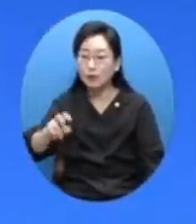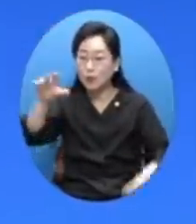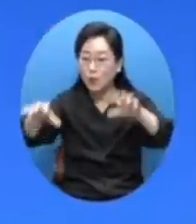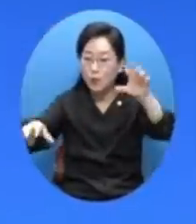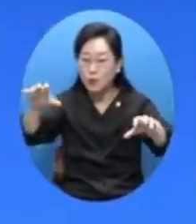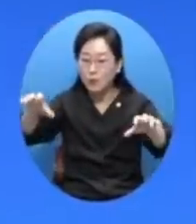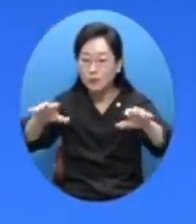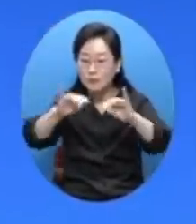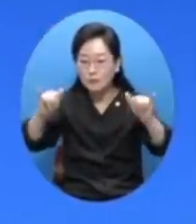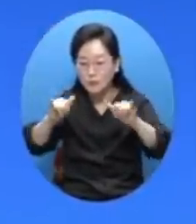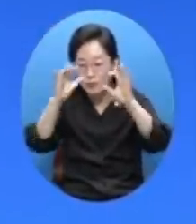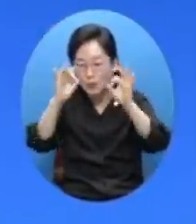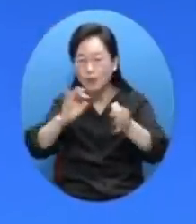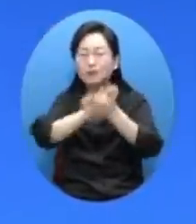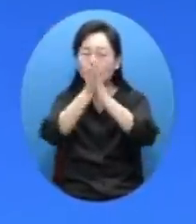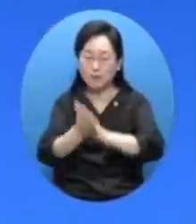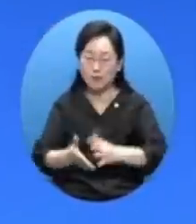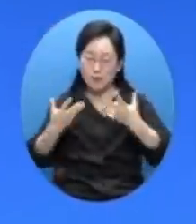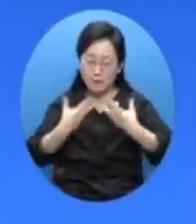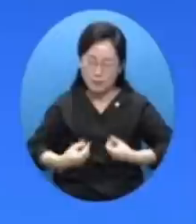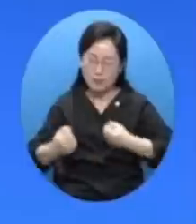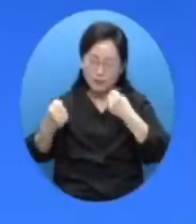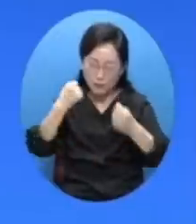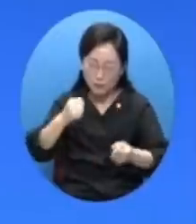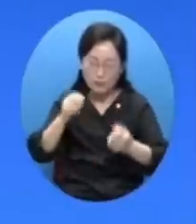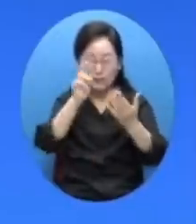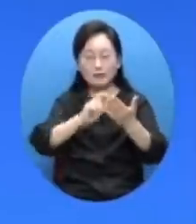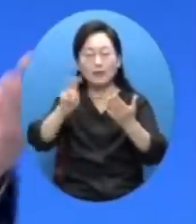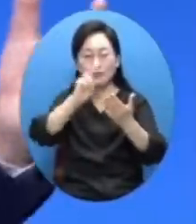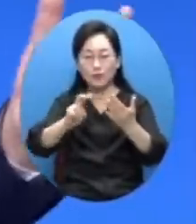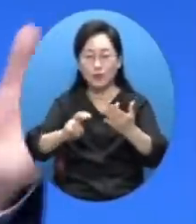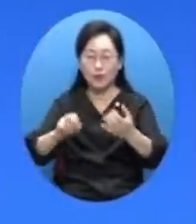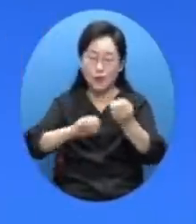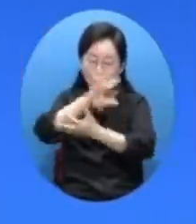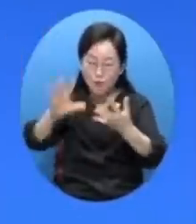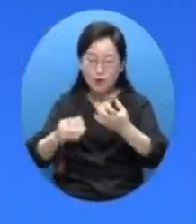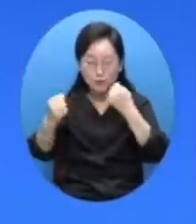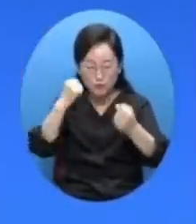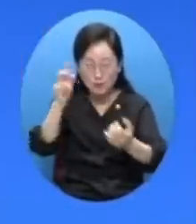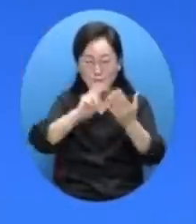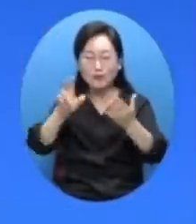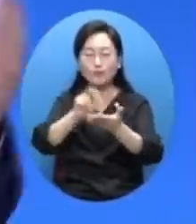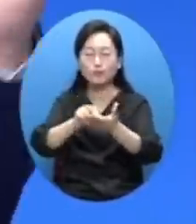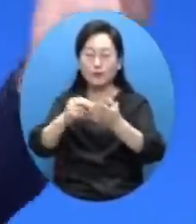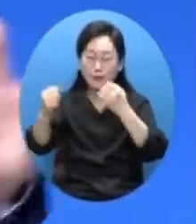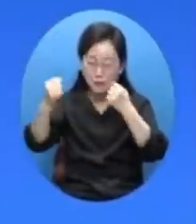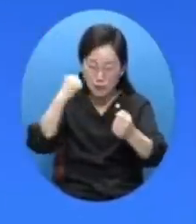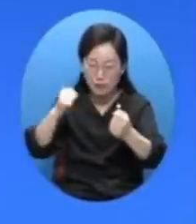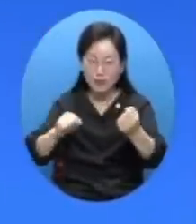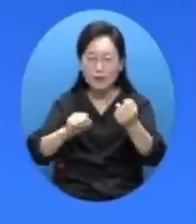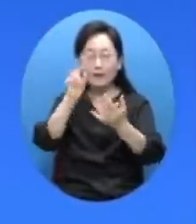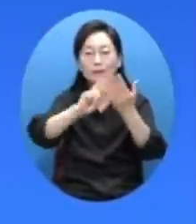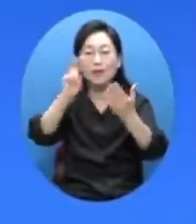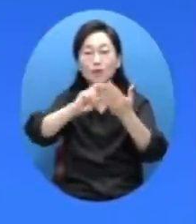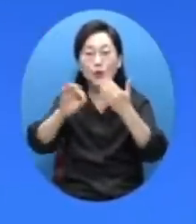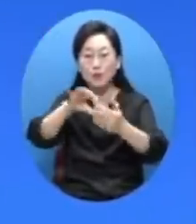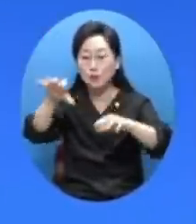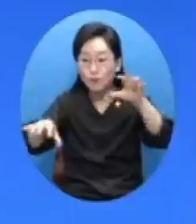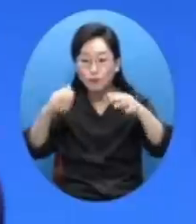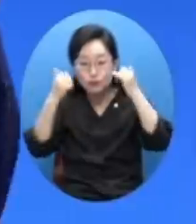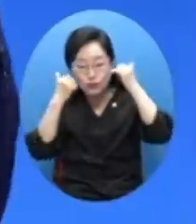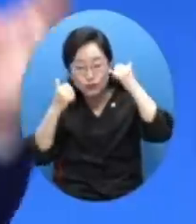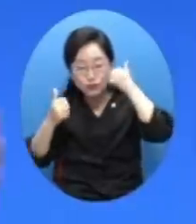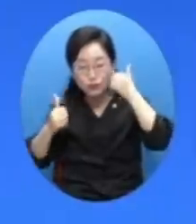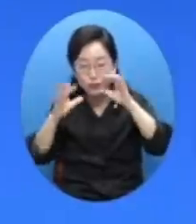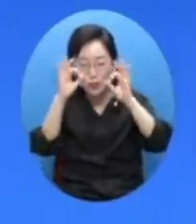것입니다 절망 중에 찬송하십시오 환란 가운데 찬송하십시오 문 열 받아 찬송하시기 바랍니다 주변에 있는 사람들이 감동을 받게 될 것입니다